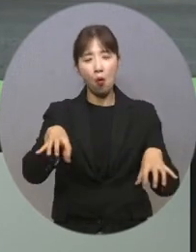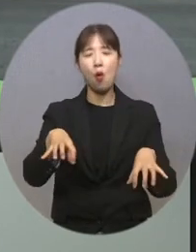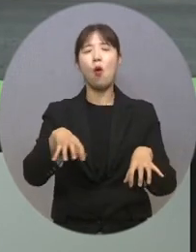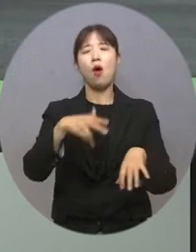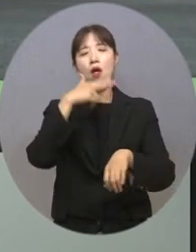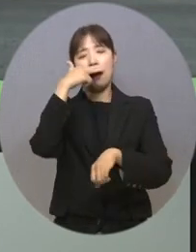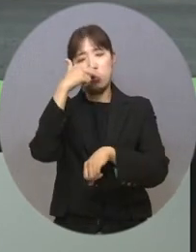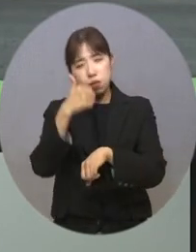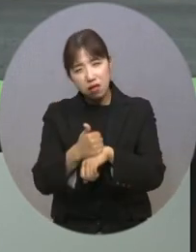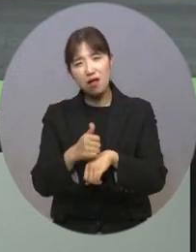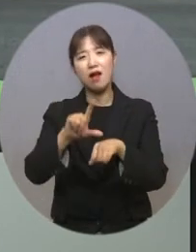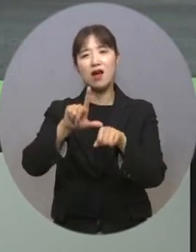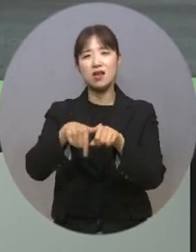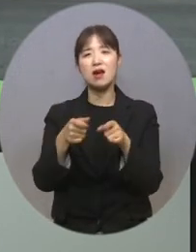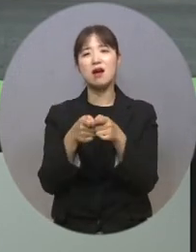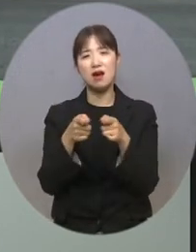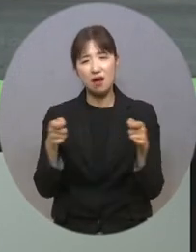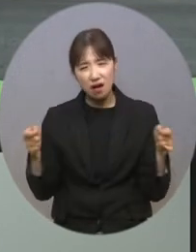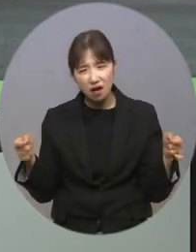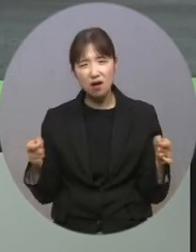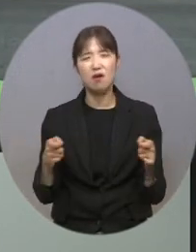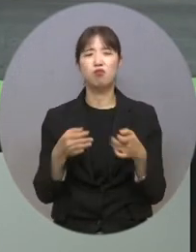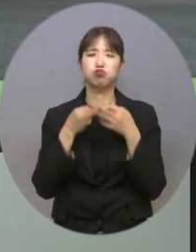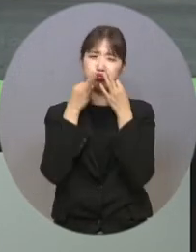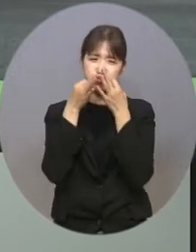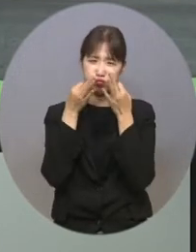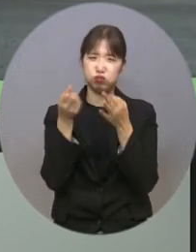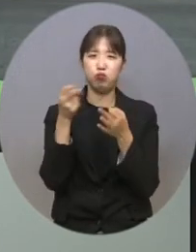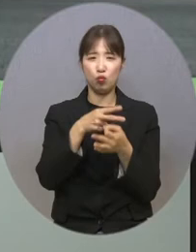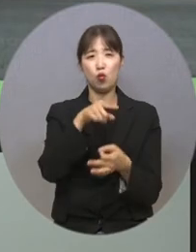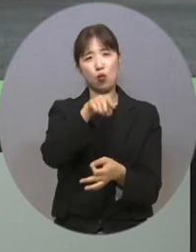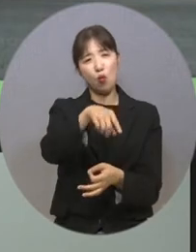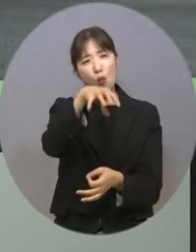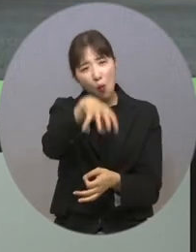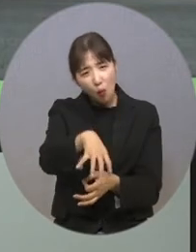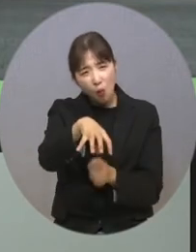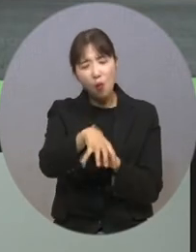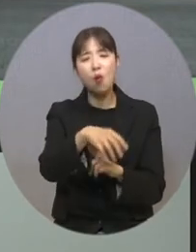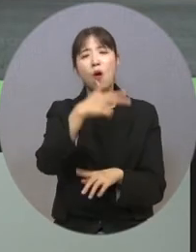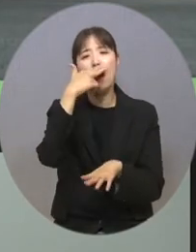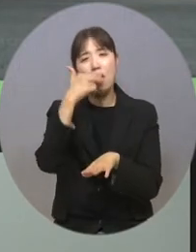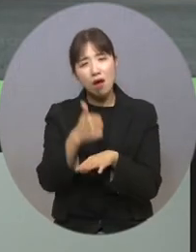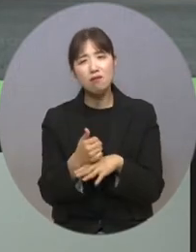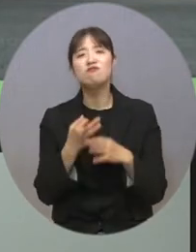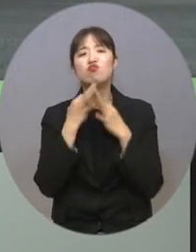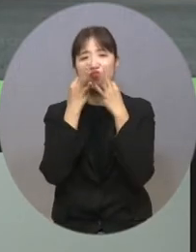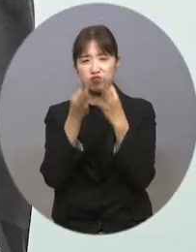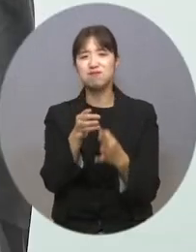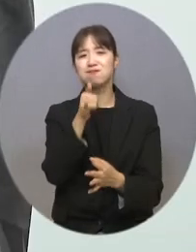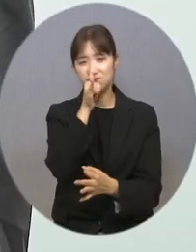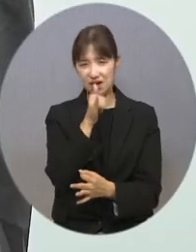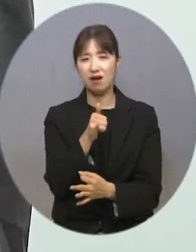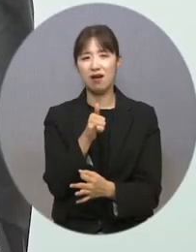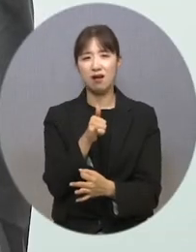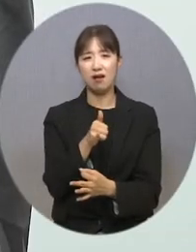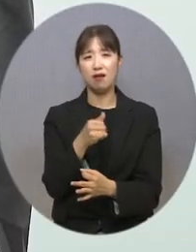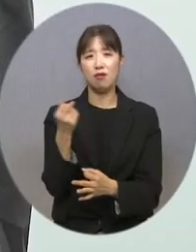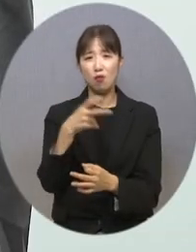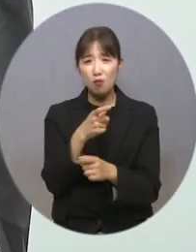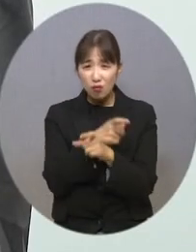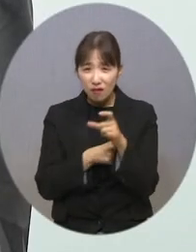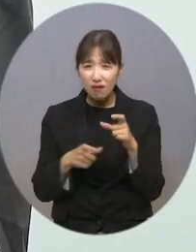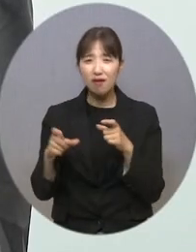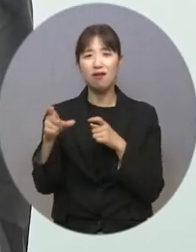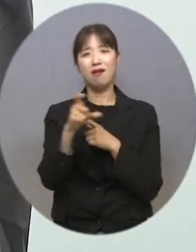시간과 노력이 들고 또 가던 곳과 또 가 더 환경에 익숙해 지면 노력이 도 들고 그 이상